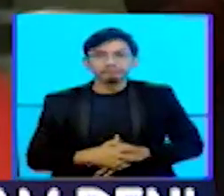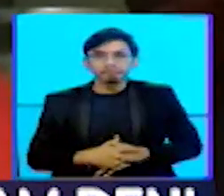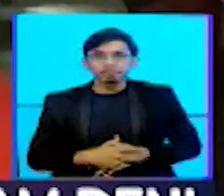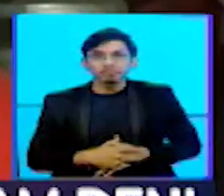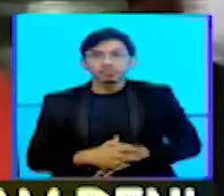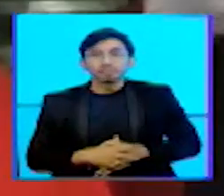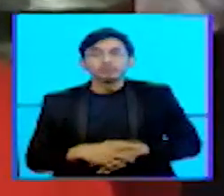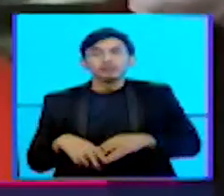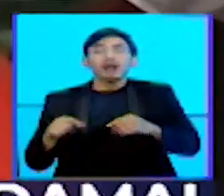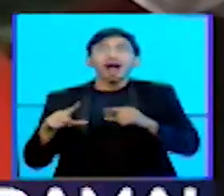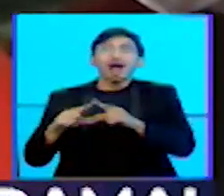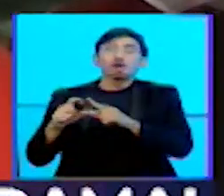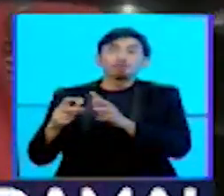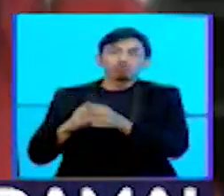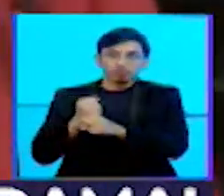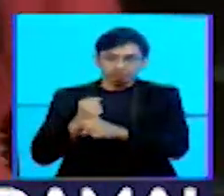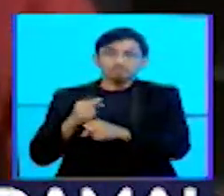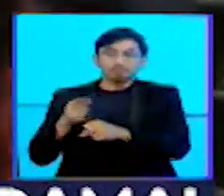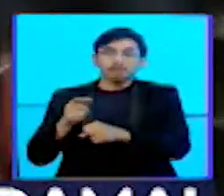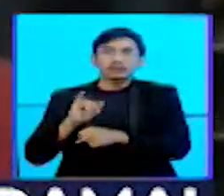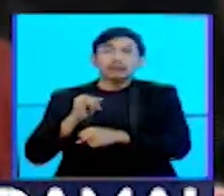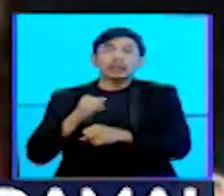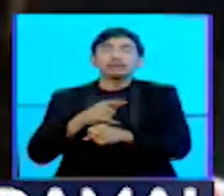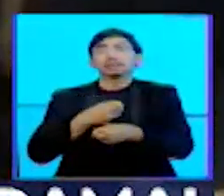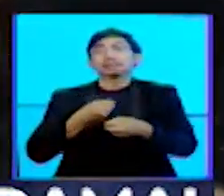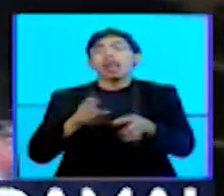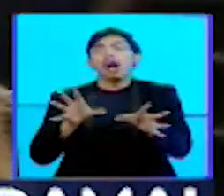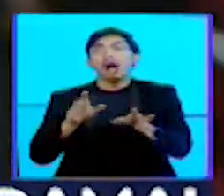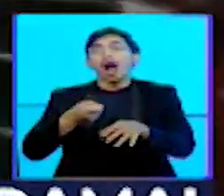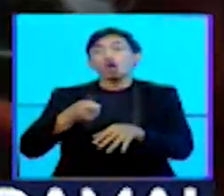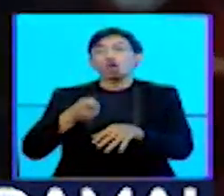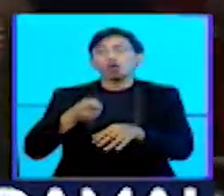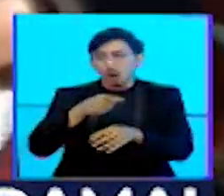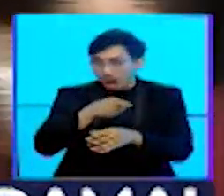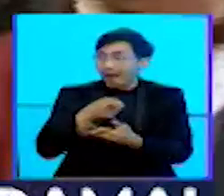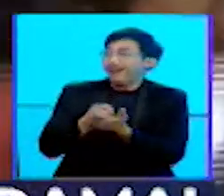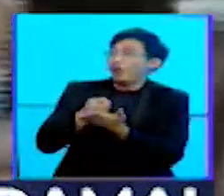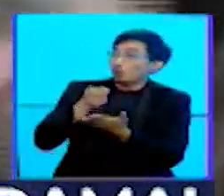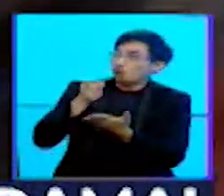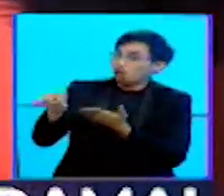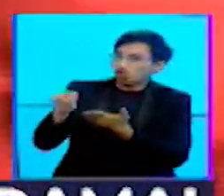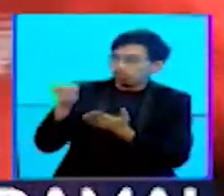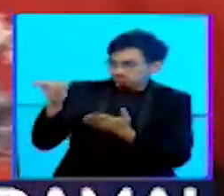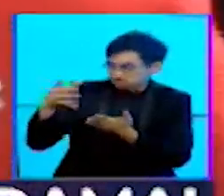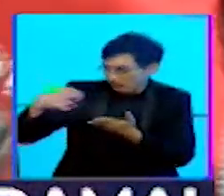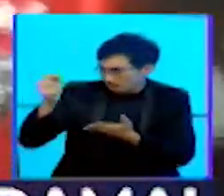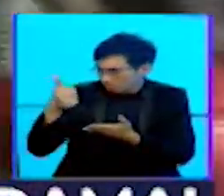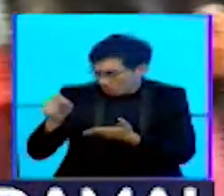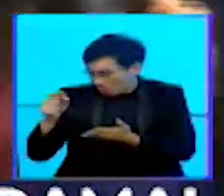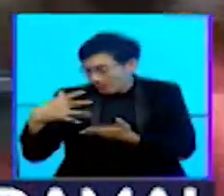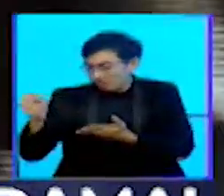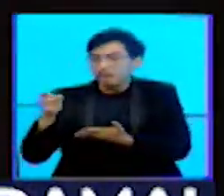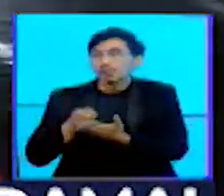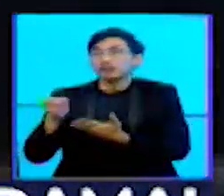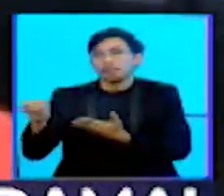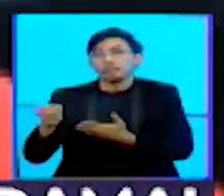hilang. Jering menuduh Adam yang menghilangkan akun miliknya, bahkan diduga Jering mengancam Adam. Rencana